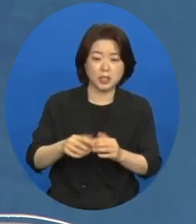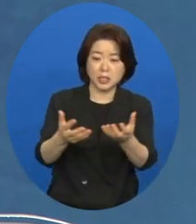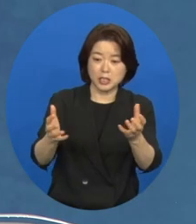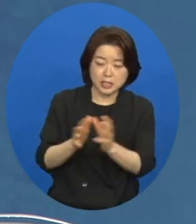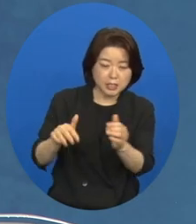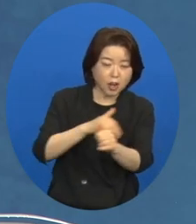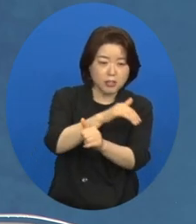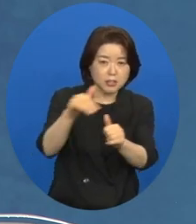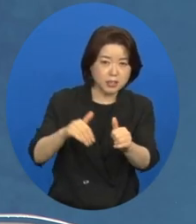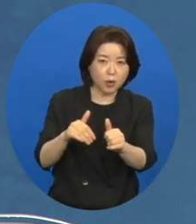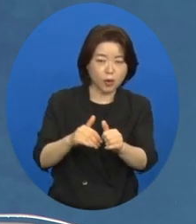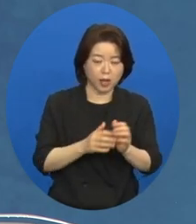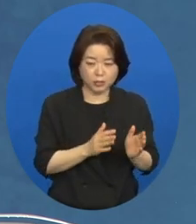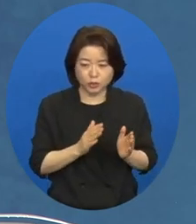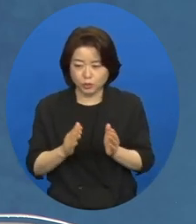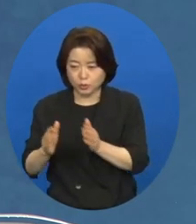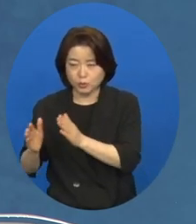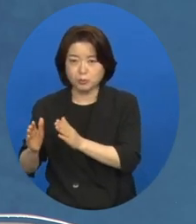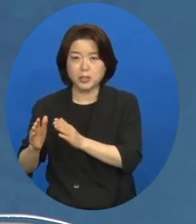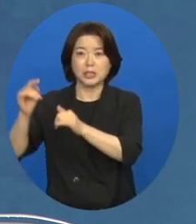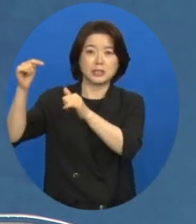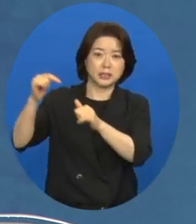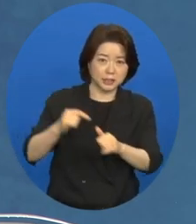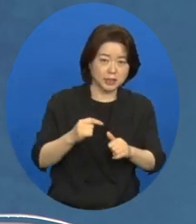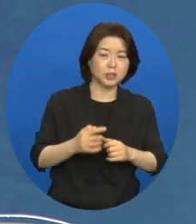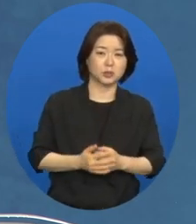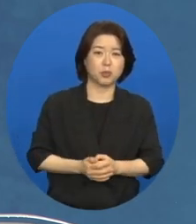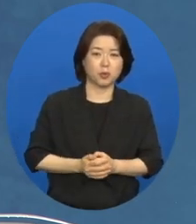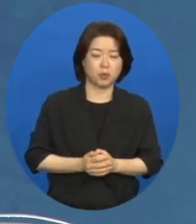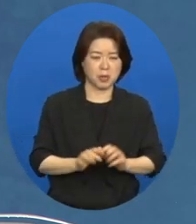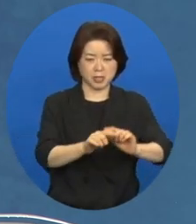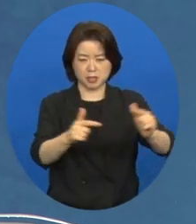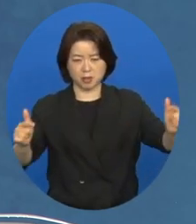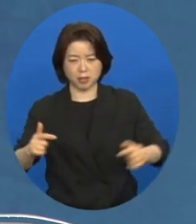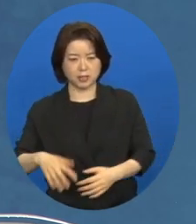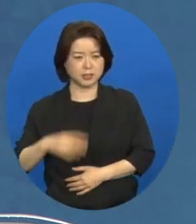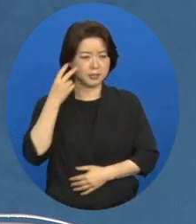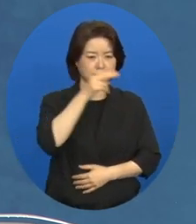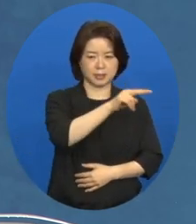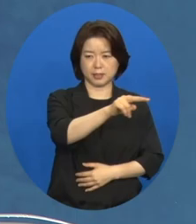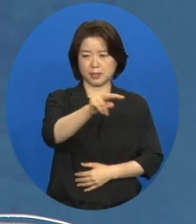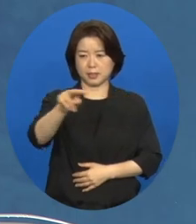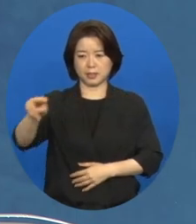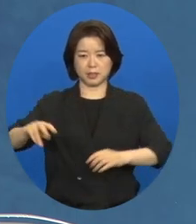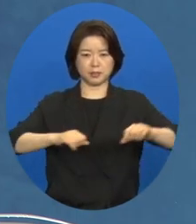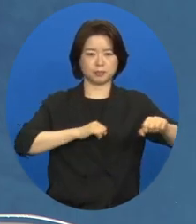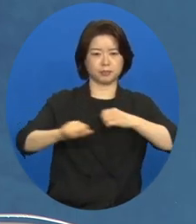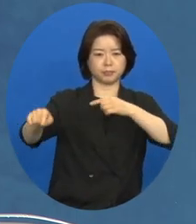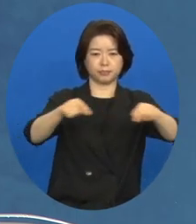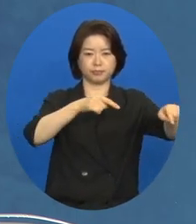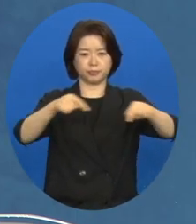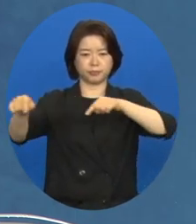상황을 준비하게 하시고 모든 것을 다 보시면서 그렇게 역사하시지 않겠어요?